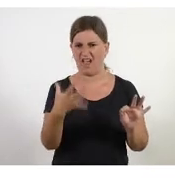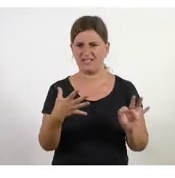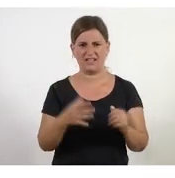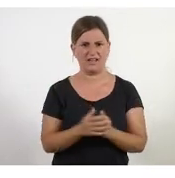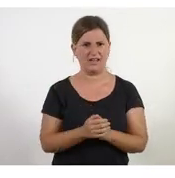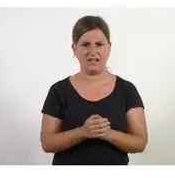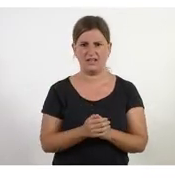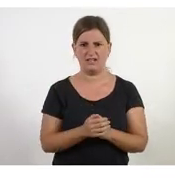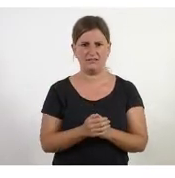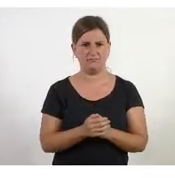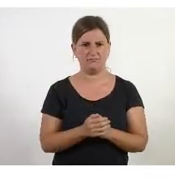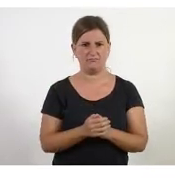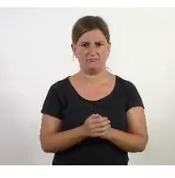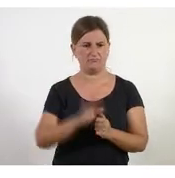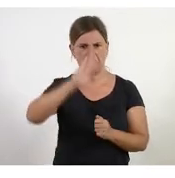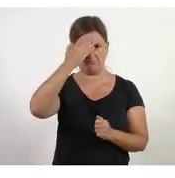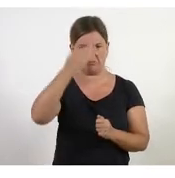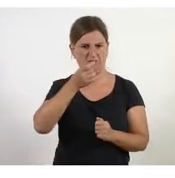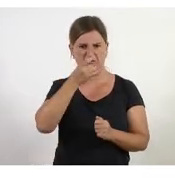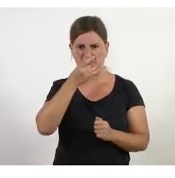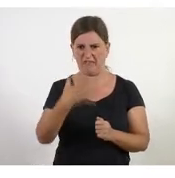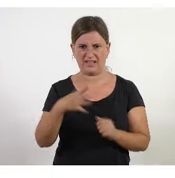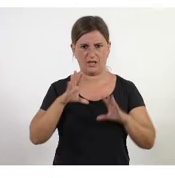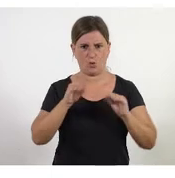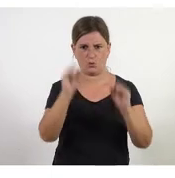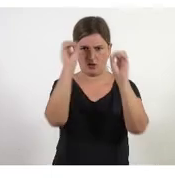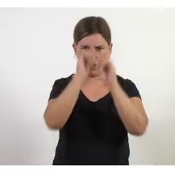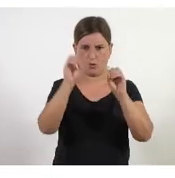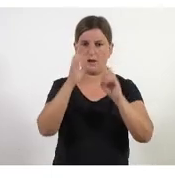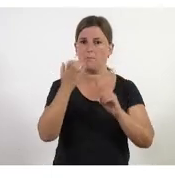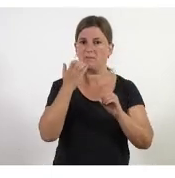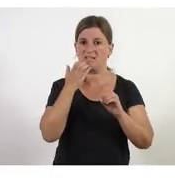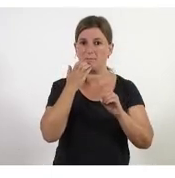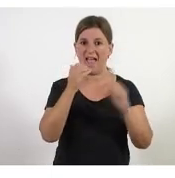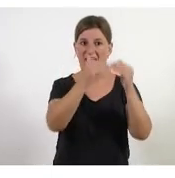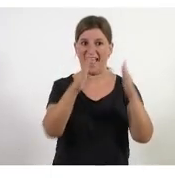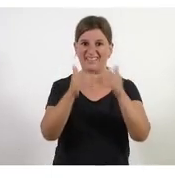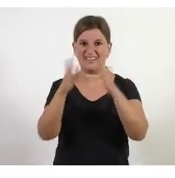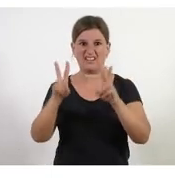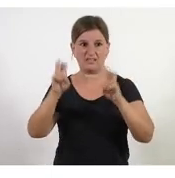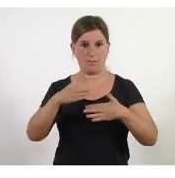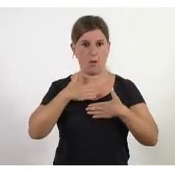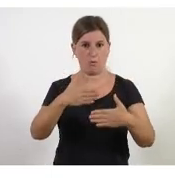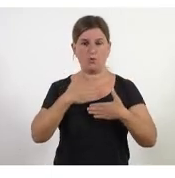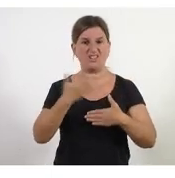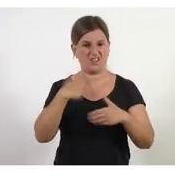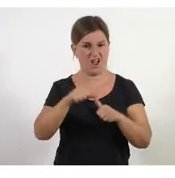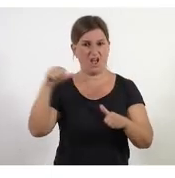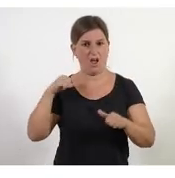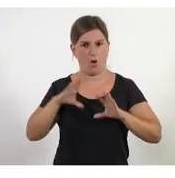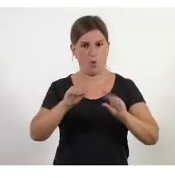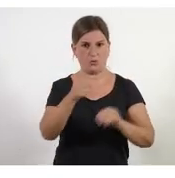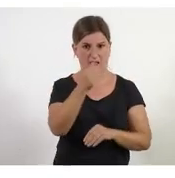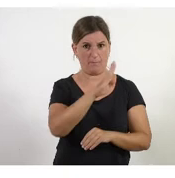un dels seus punts forts. Moltes entitats, com a voluntaris, ja estem fent servir les aplicacions, les